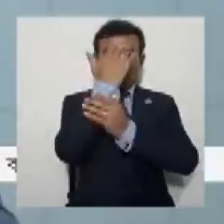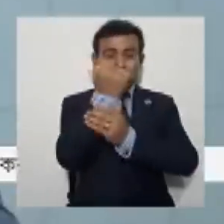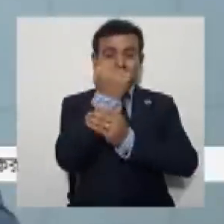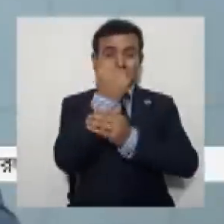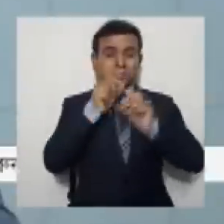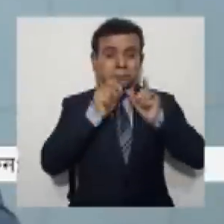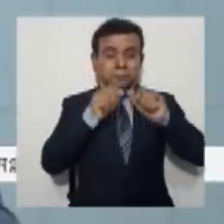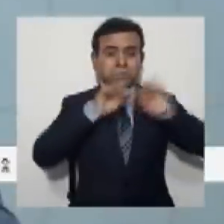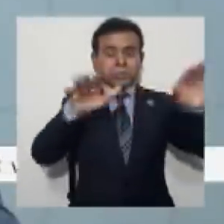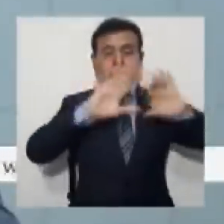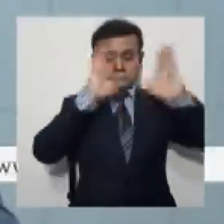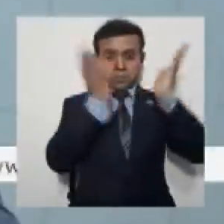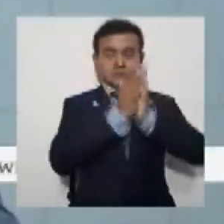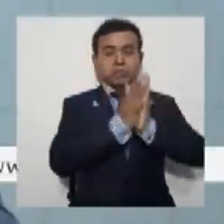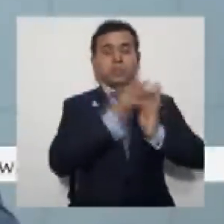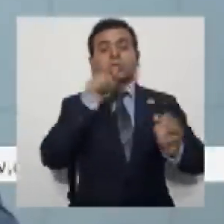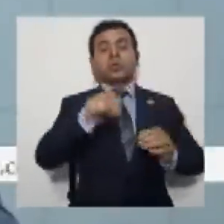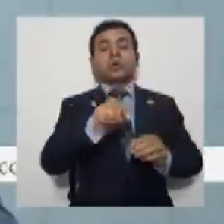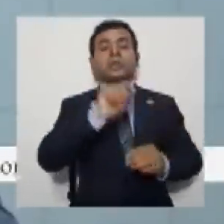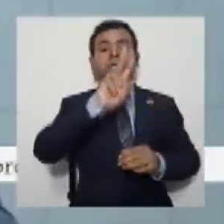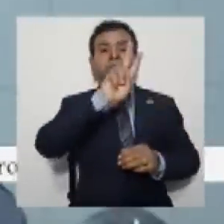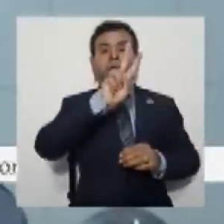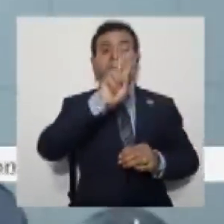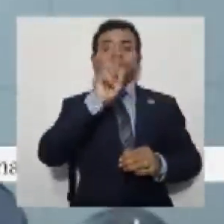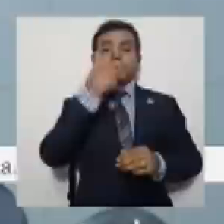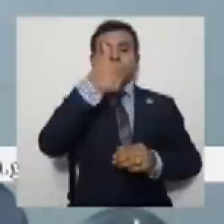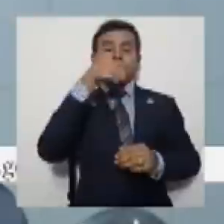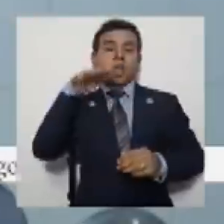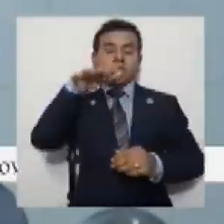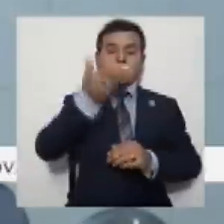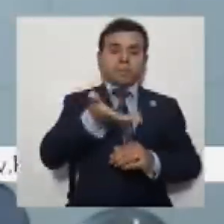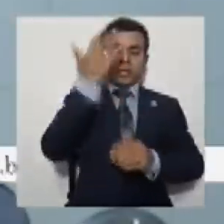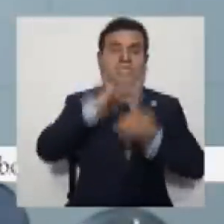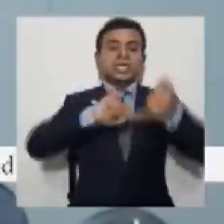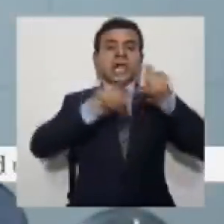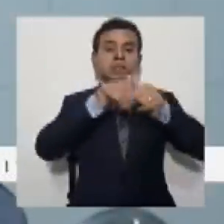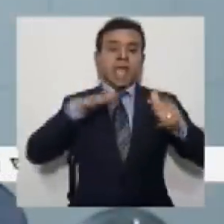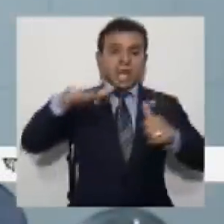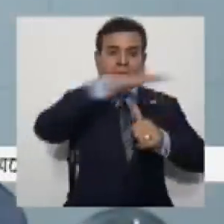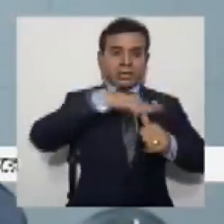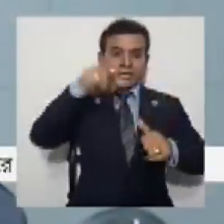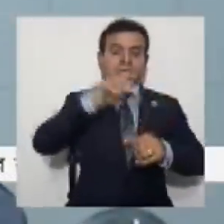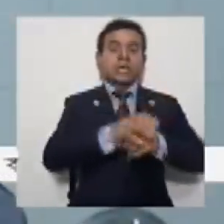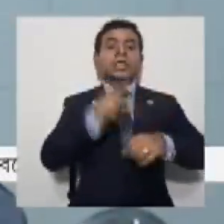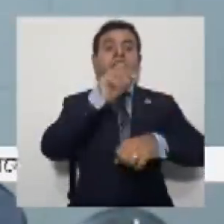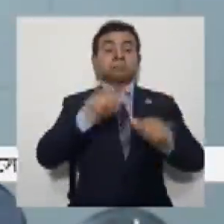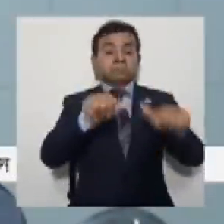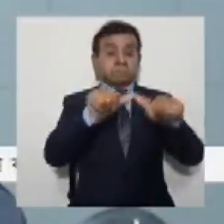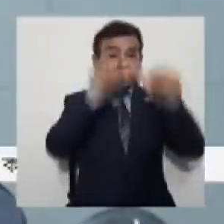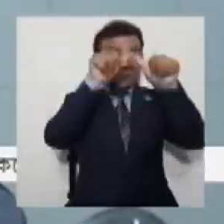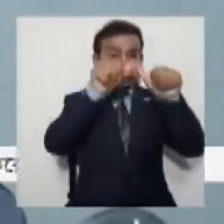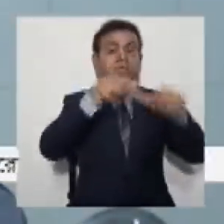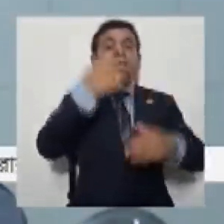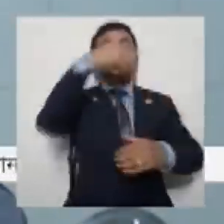এশিয়ার দেশ সিঙ্গাপুরেও অনেক আক্রান্ত হয়েছে, আপনারা জানেন। সেখানে আমাদের বাংলাদেশি